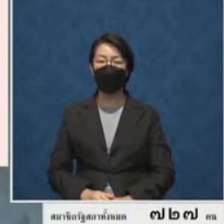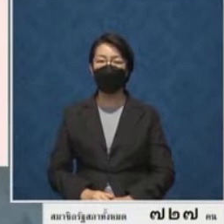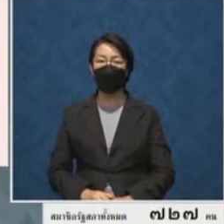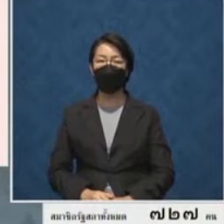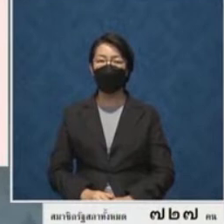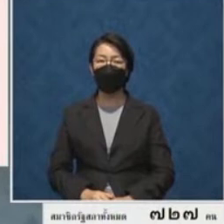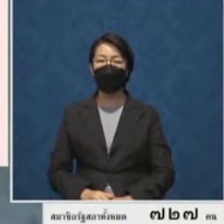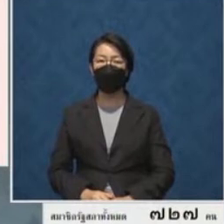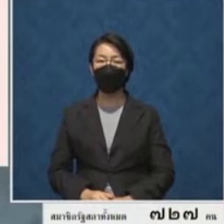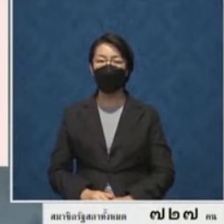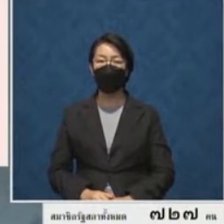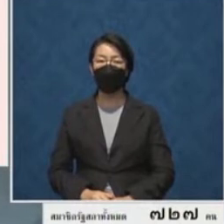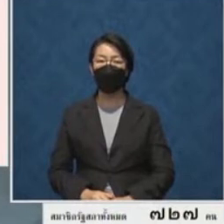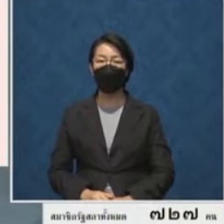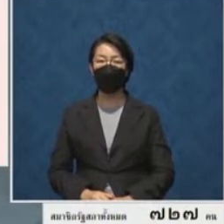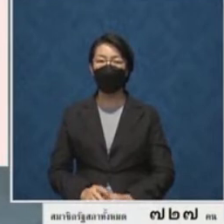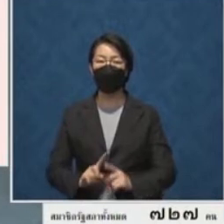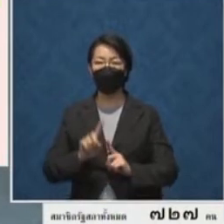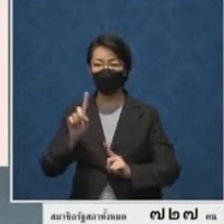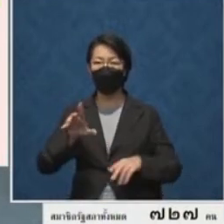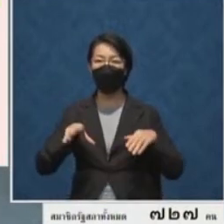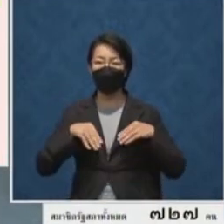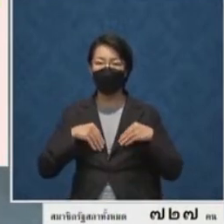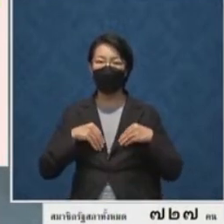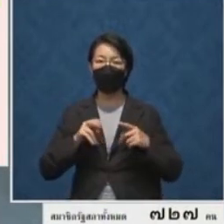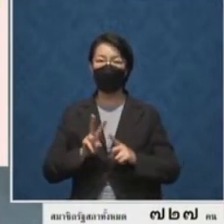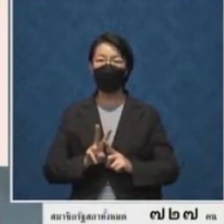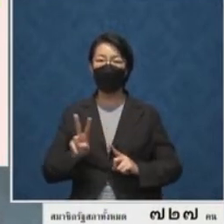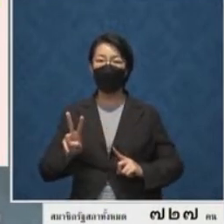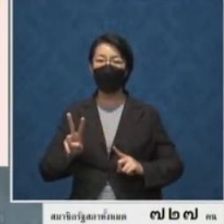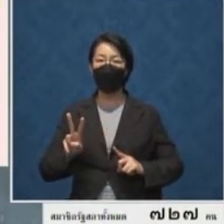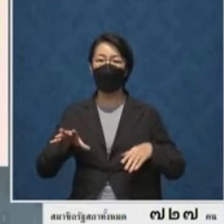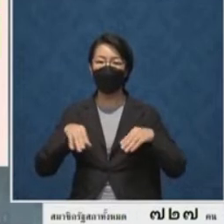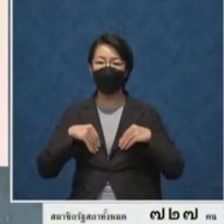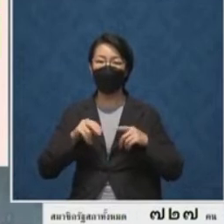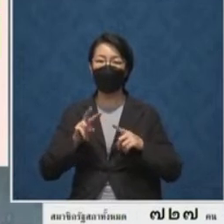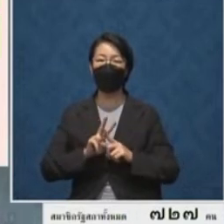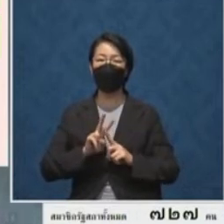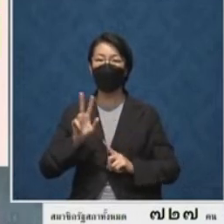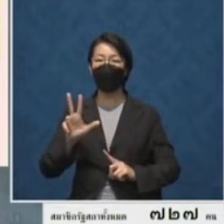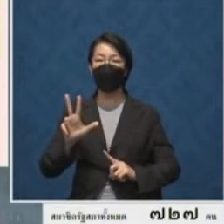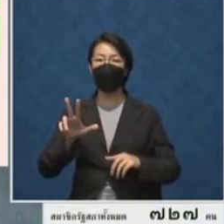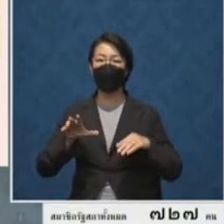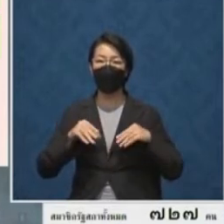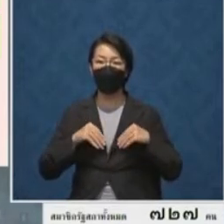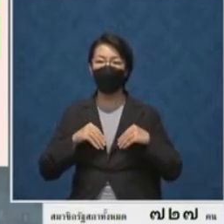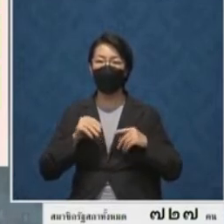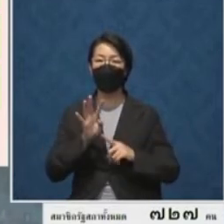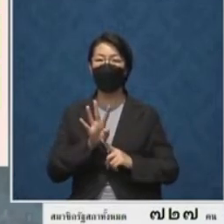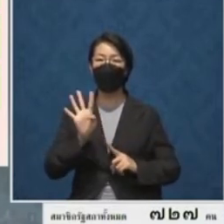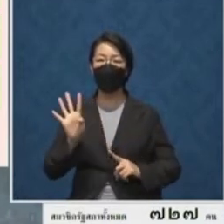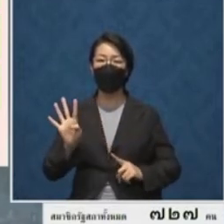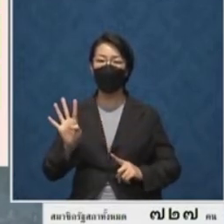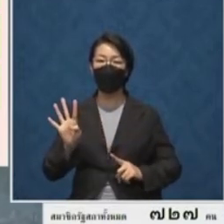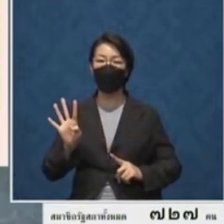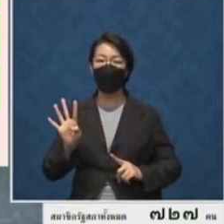1รับหลักการ2รับหลักการ3รับหลักการและ4รับหลักการ